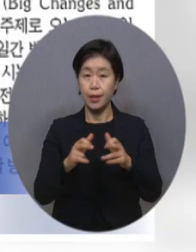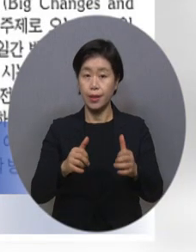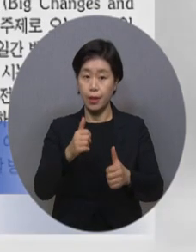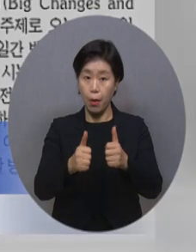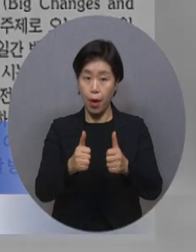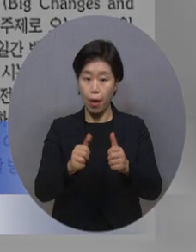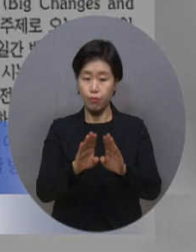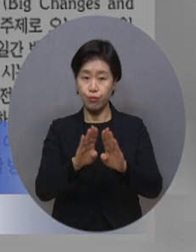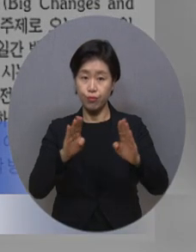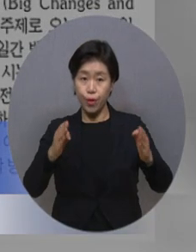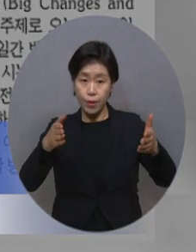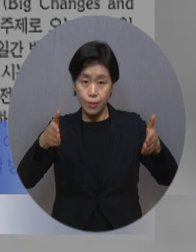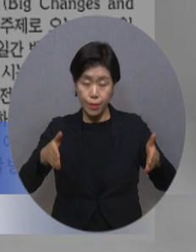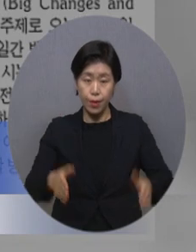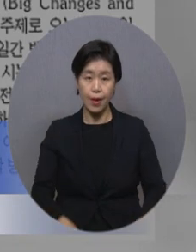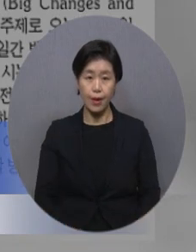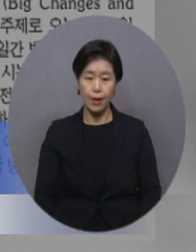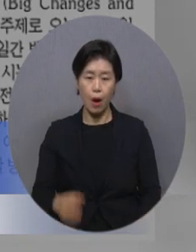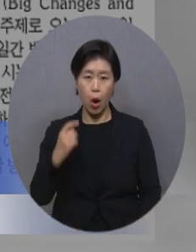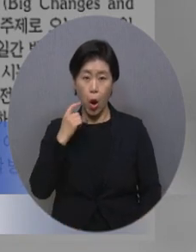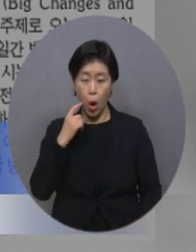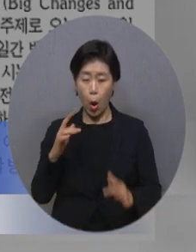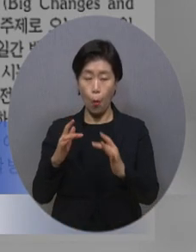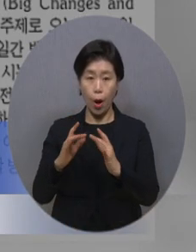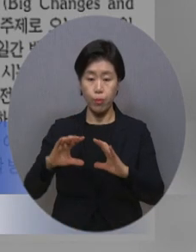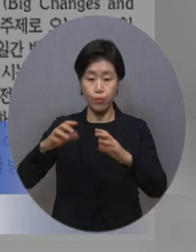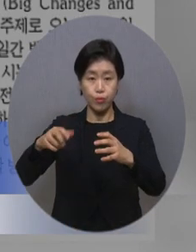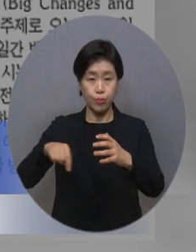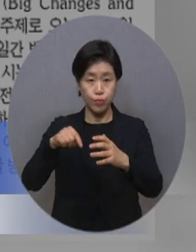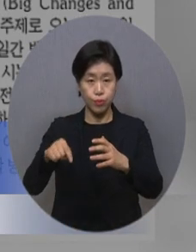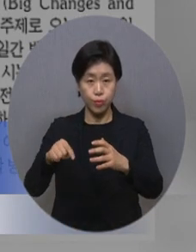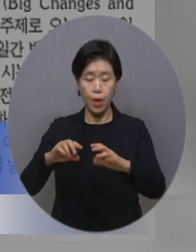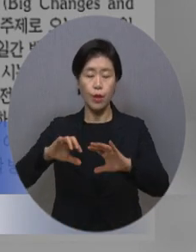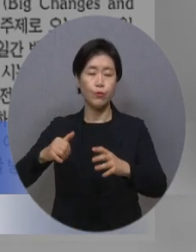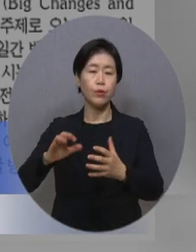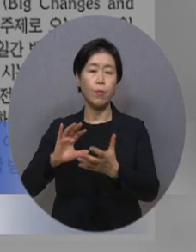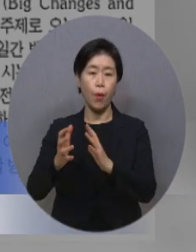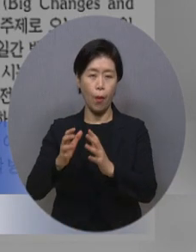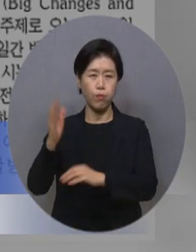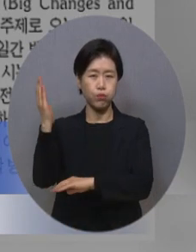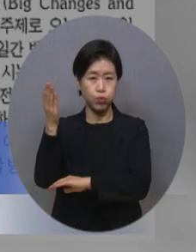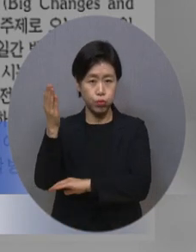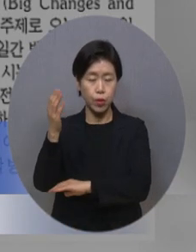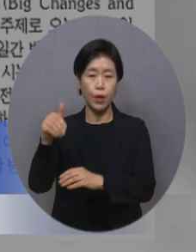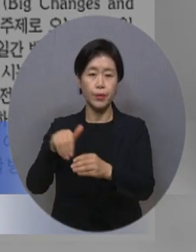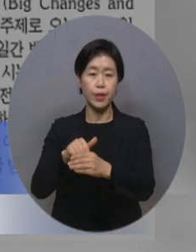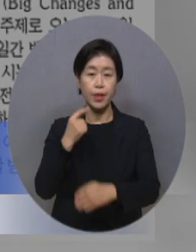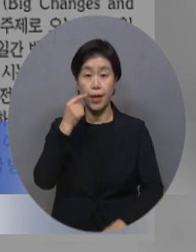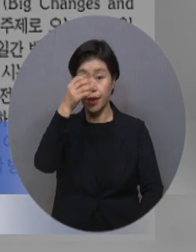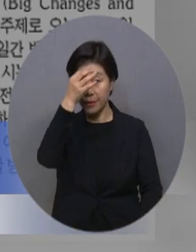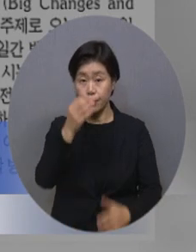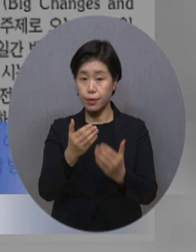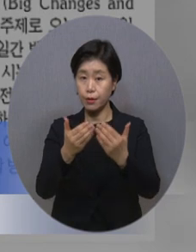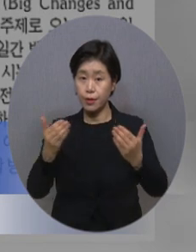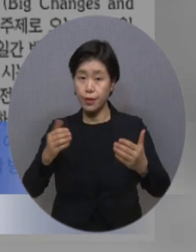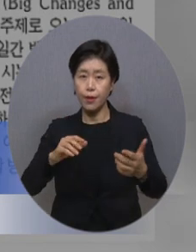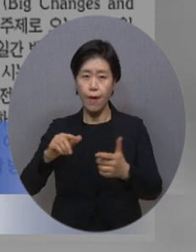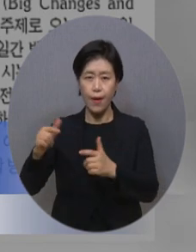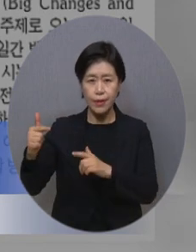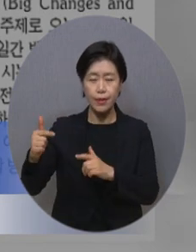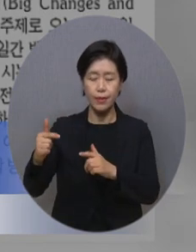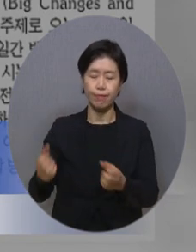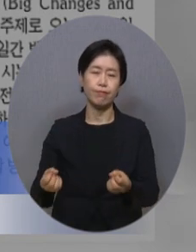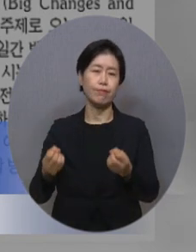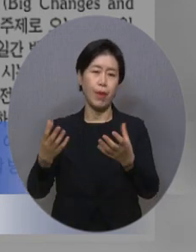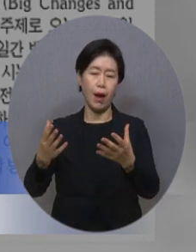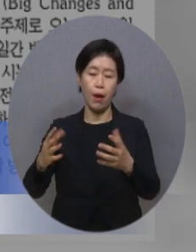열리는 동안이 가상 공간에서 국제포럼과 문화예술전시공연 이벤트 행사 등 다양한